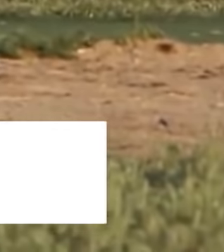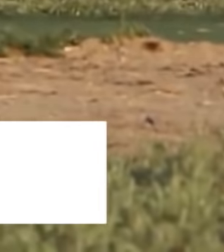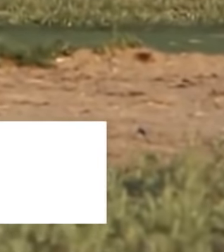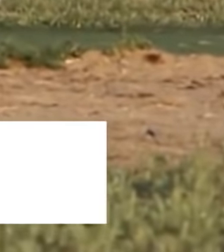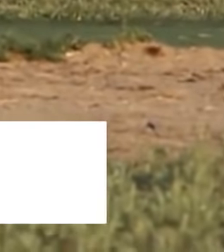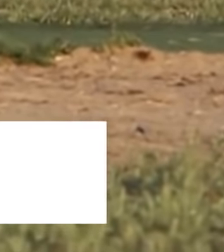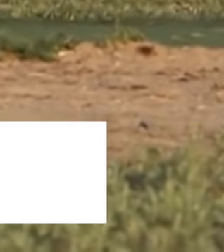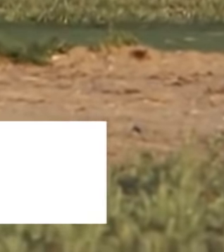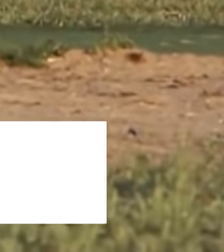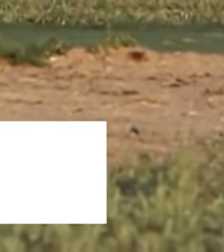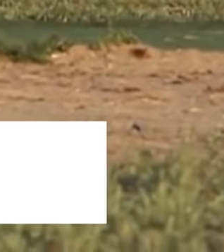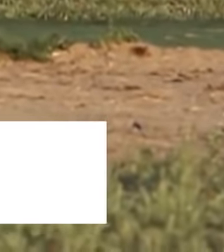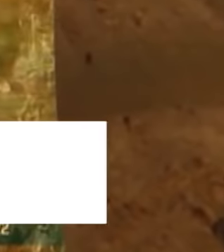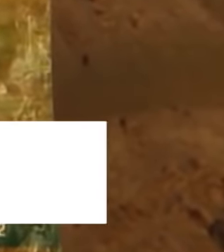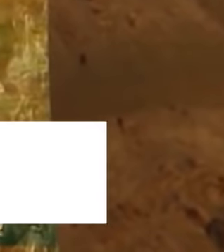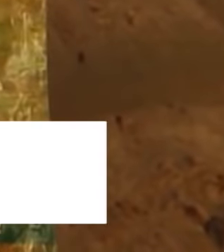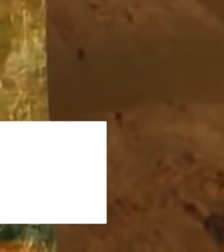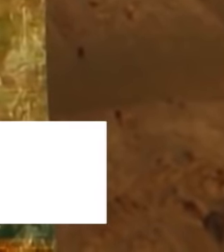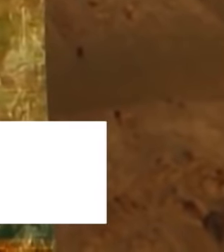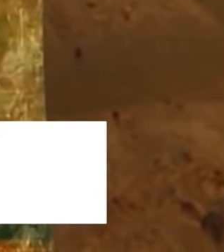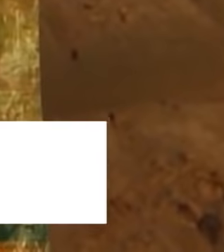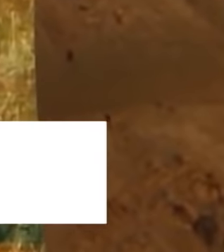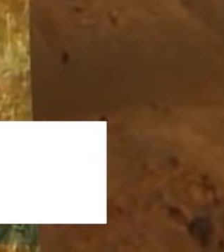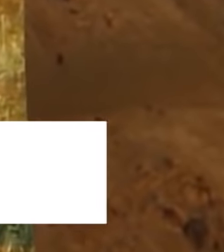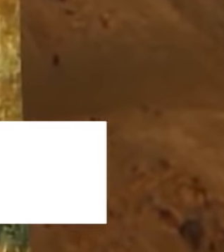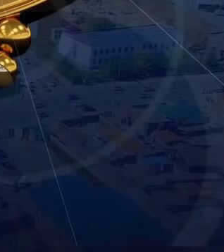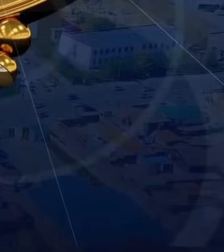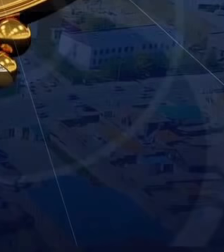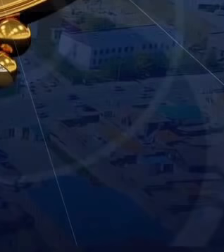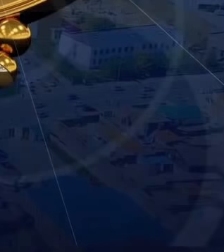цагаа зөв боловсон өнгөрөх сайхан боломжтой болсон юм аа.